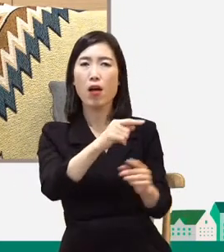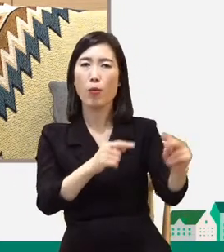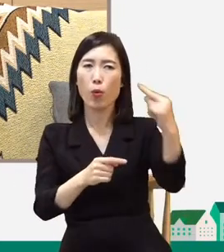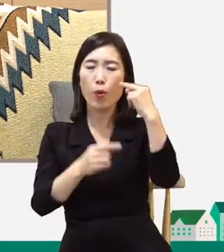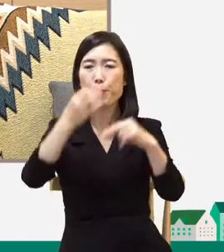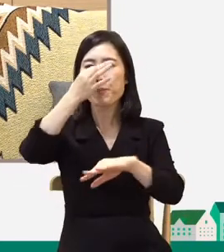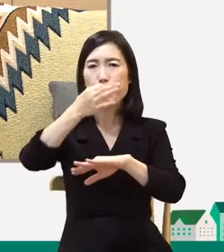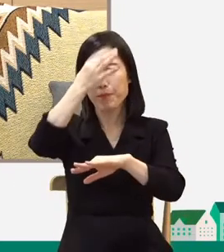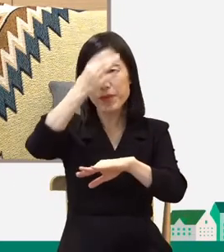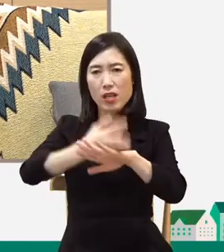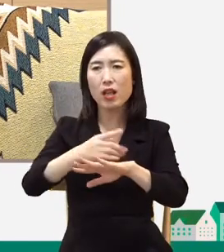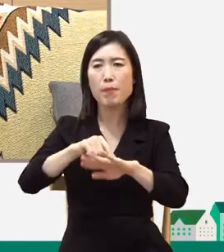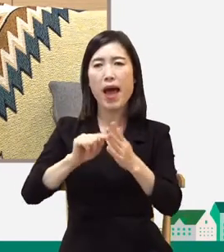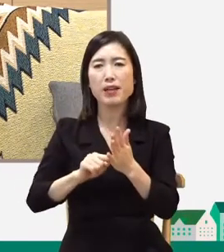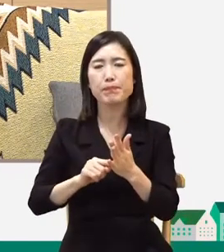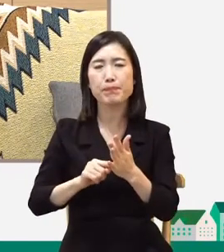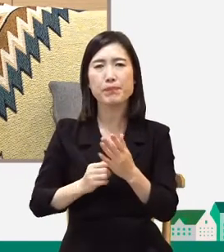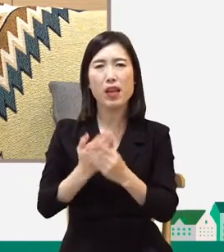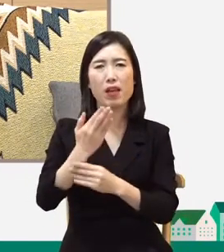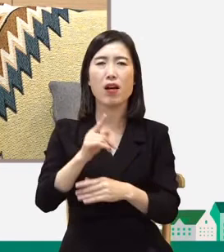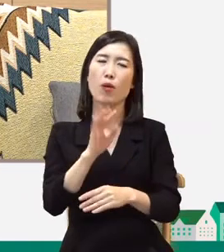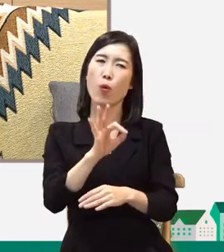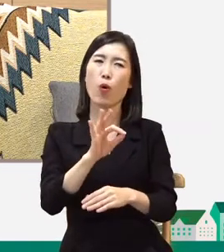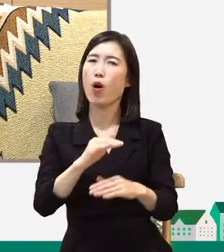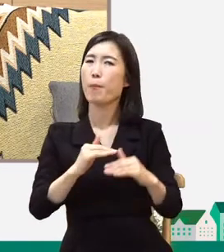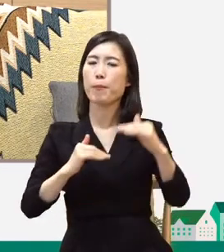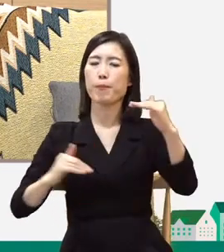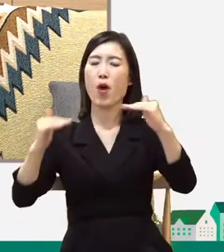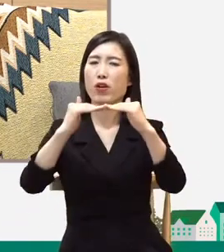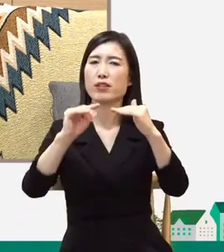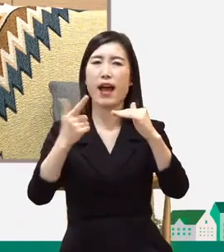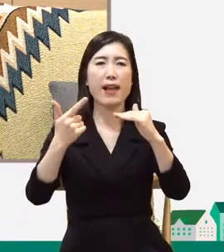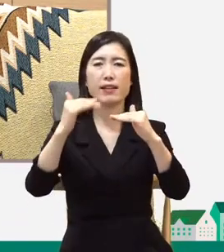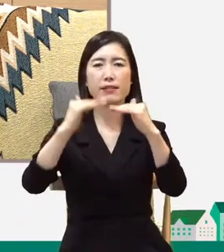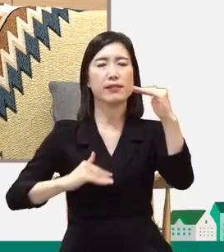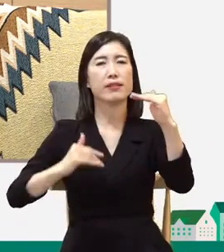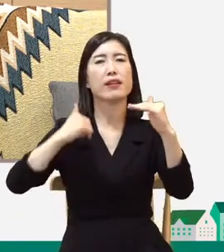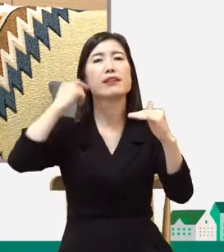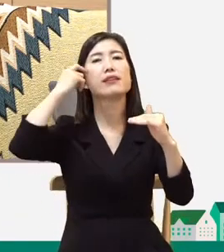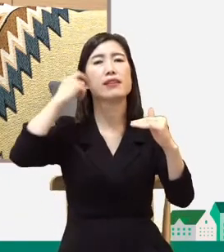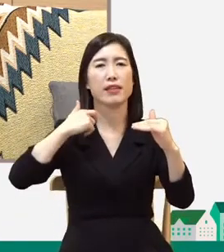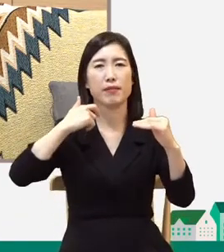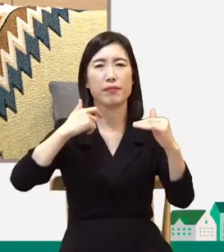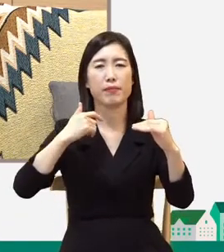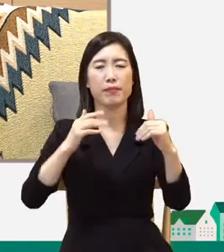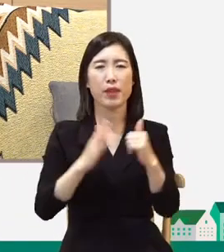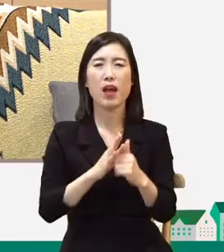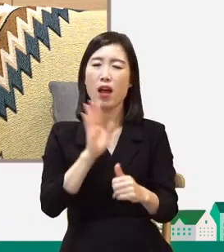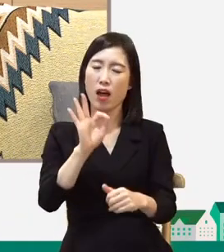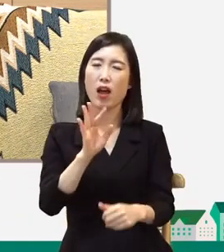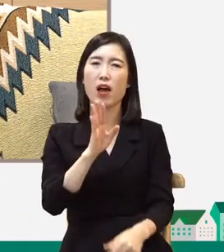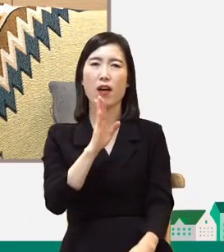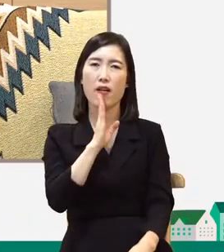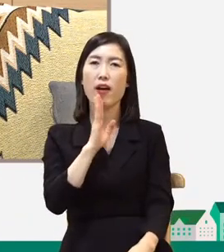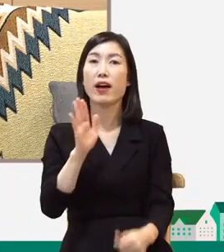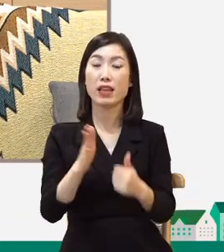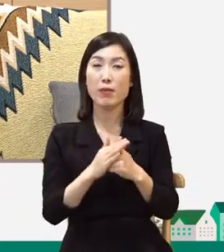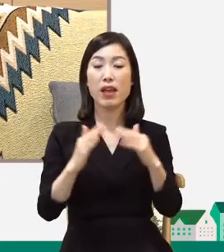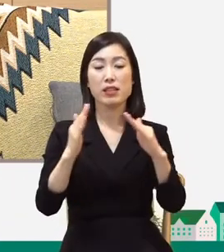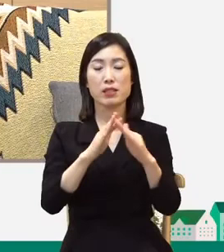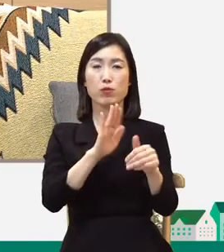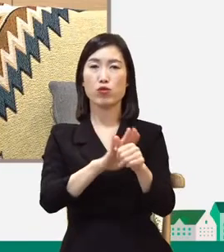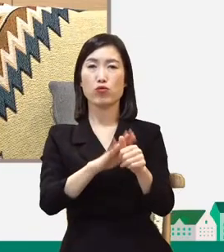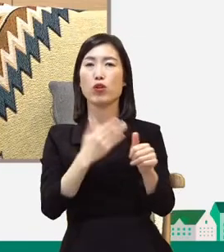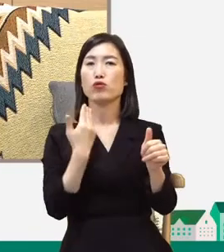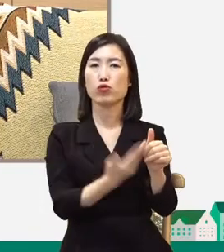이런 생각을 갖게 됐던 것 같아요. 그래서 그것이 이제 그런 의미에서 우리가 지원주택이라는 것은 하나의 지역주민이 될 수